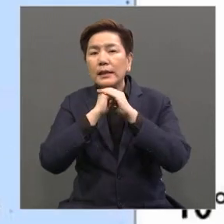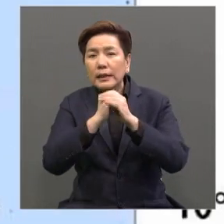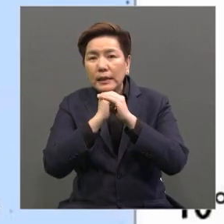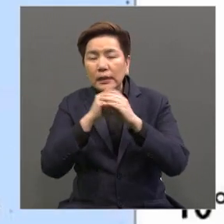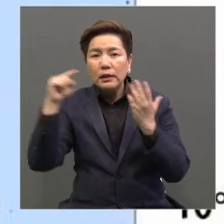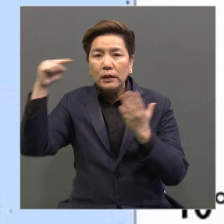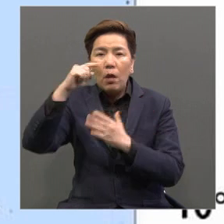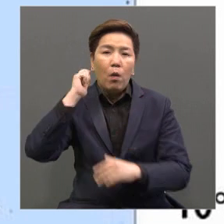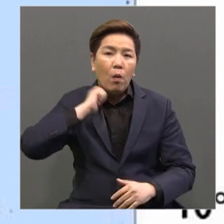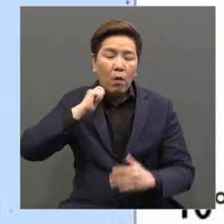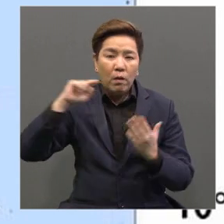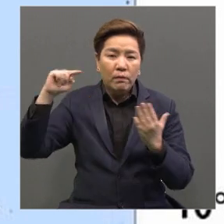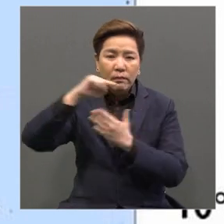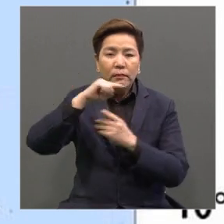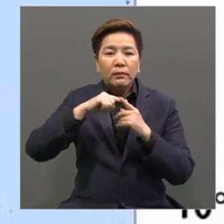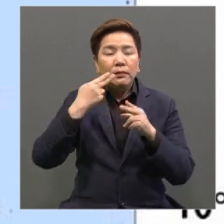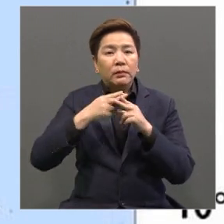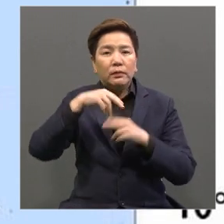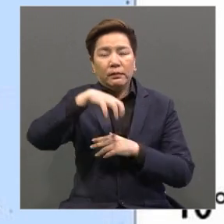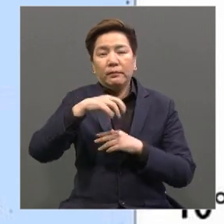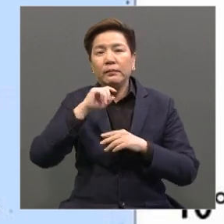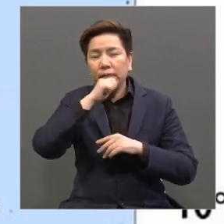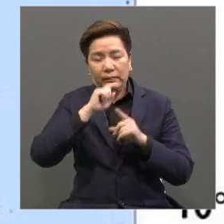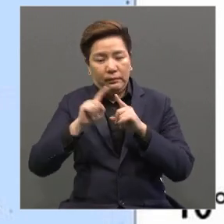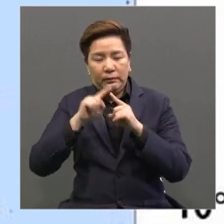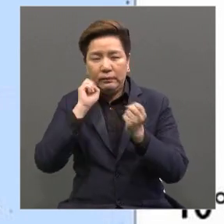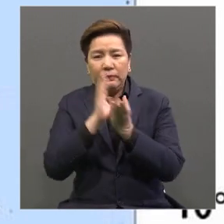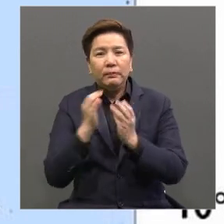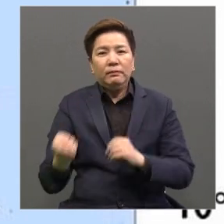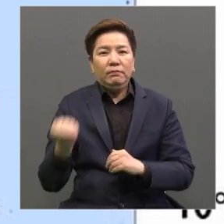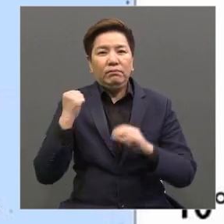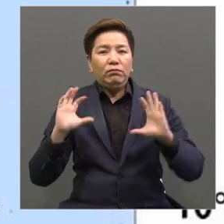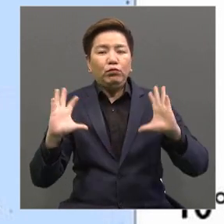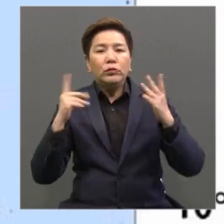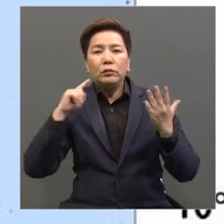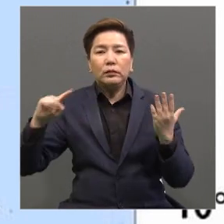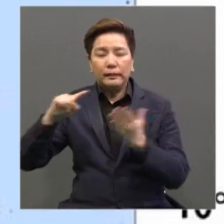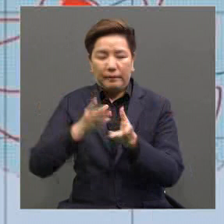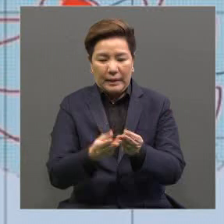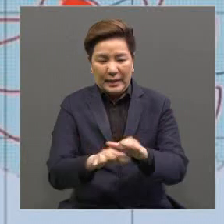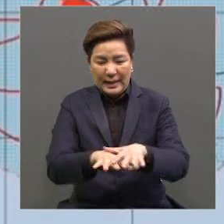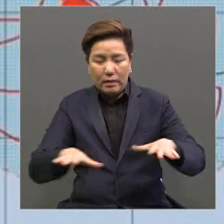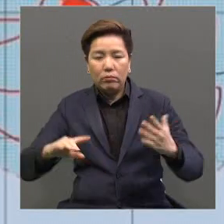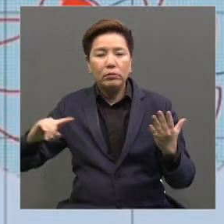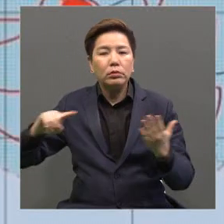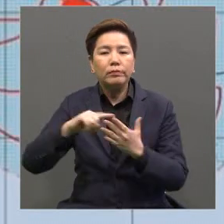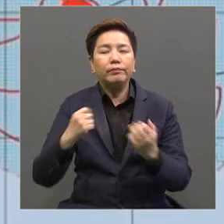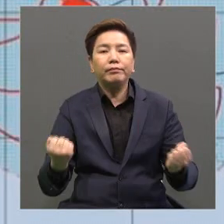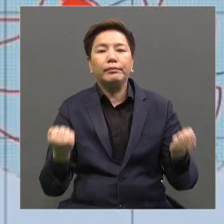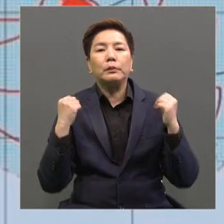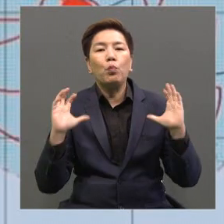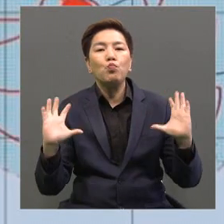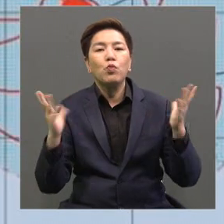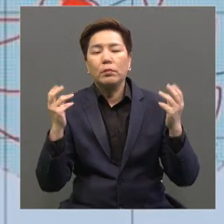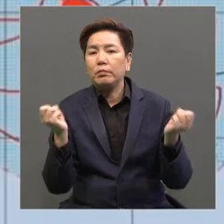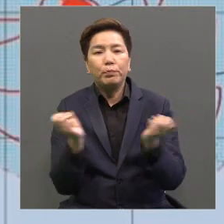นะครับลงมาแถวฮ่องกงแล้วลงมาแถวไหหลำนะครับคาดว่าจะอ่อนกำลังลงก่อนที่จะเคลื่อนตัวเข้าไปสู่อ่าวตังเกี๋ยและก็จะไม่มี